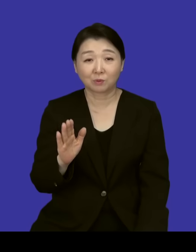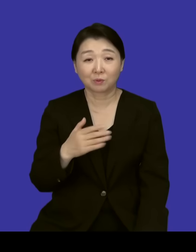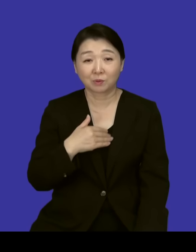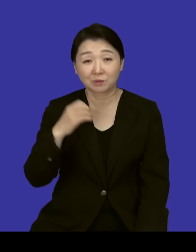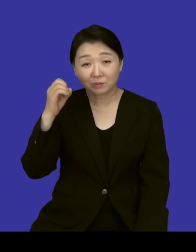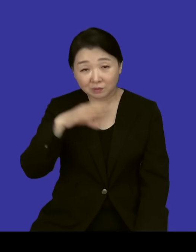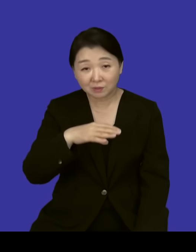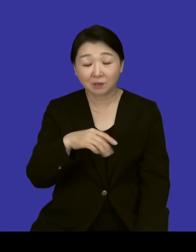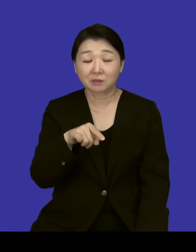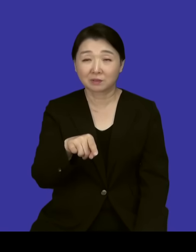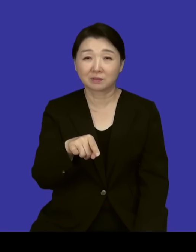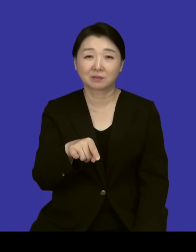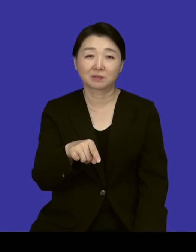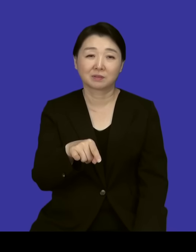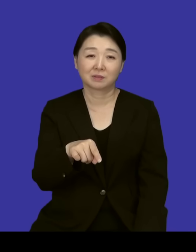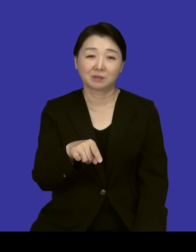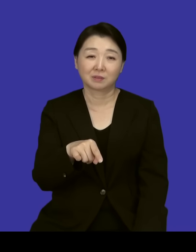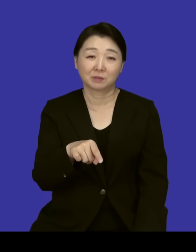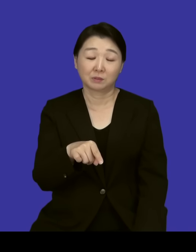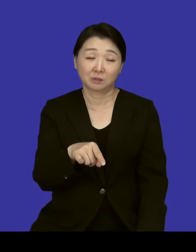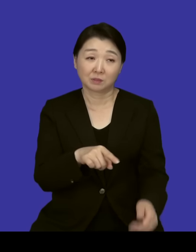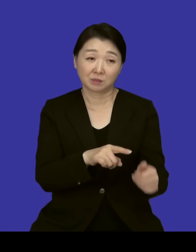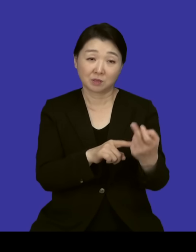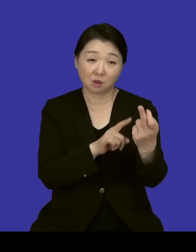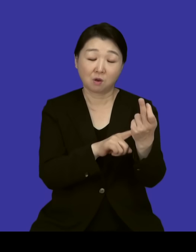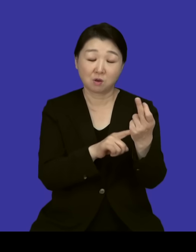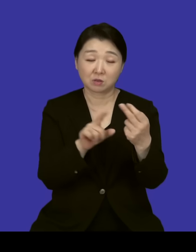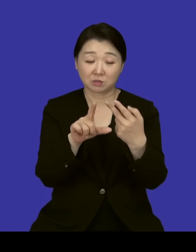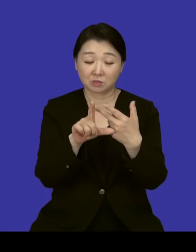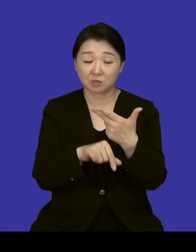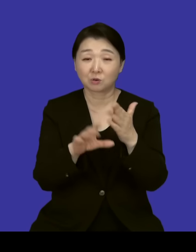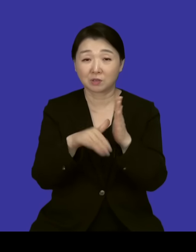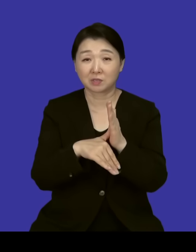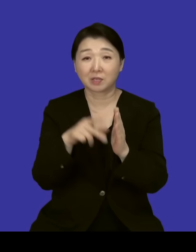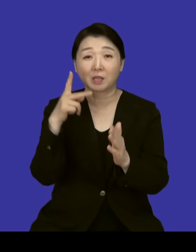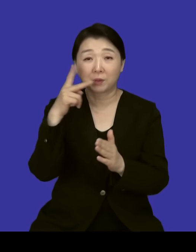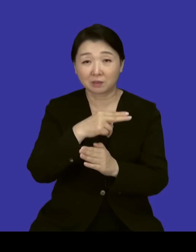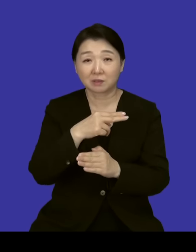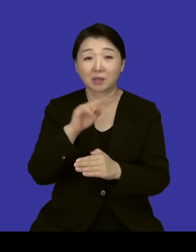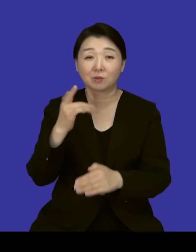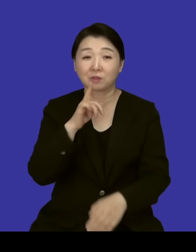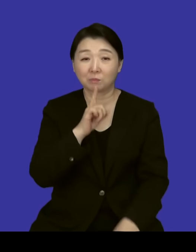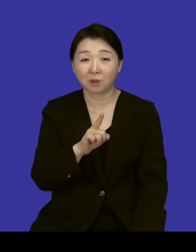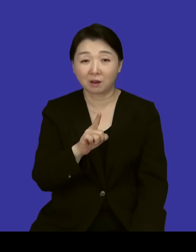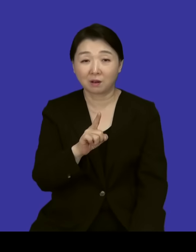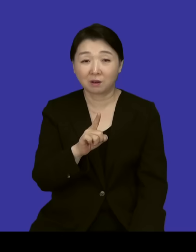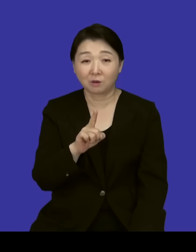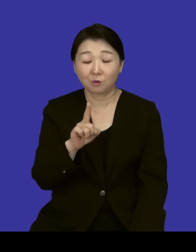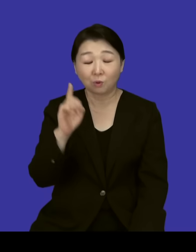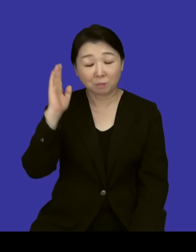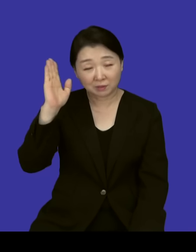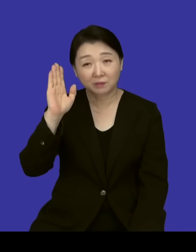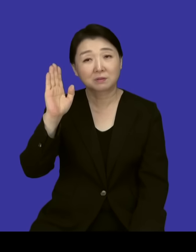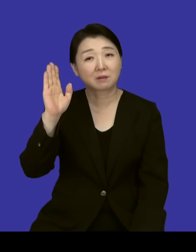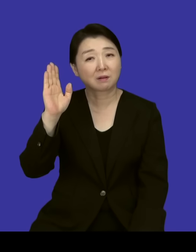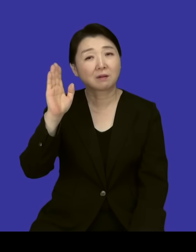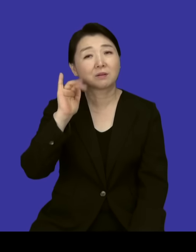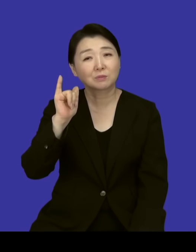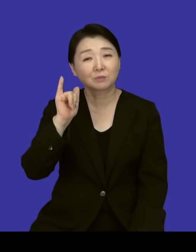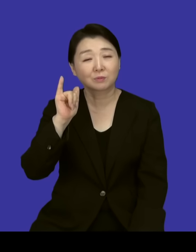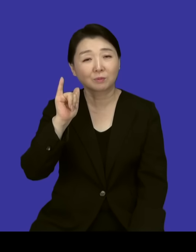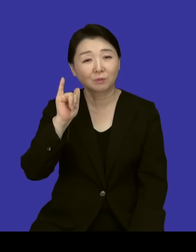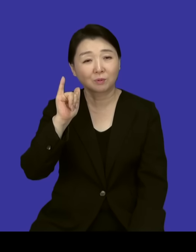그냥 그 형님이 7월 달에 담배를 끊게 된다라는 그냥 무슨 메시지? 예.